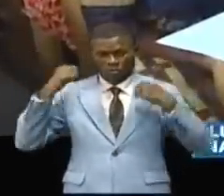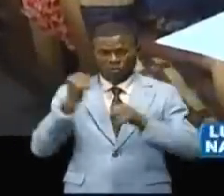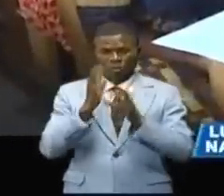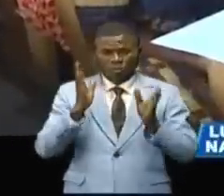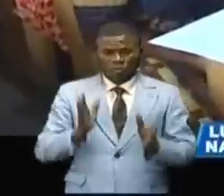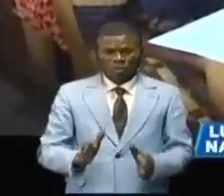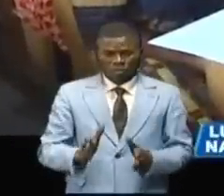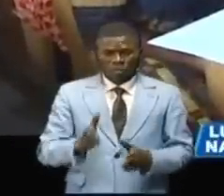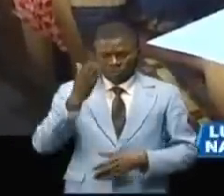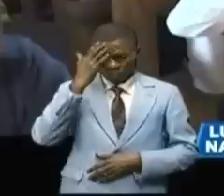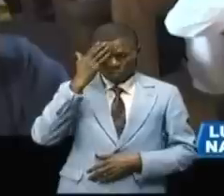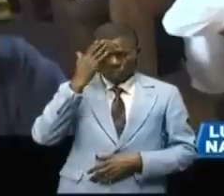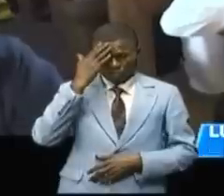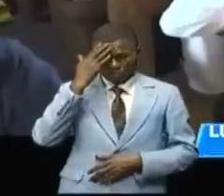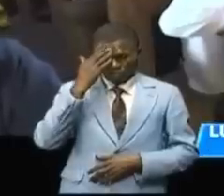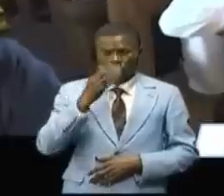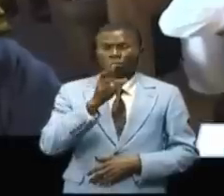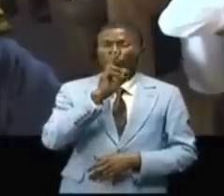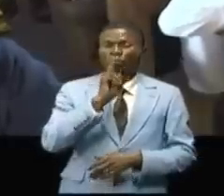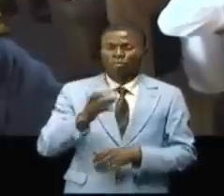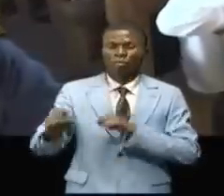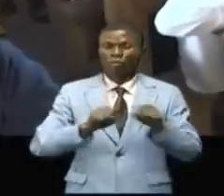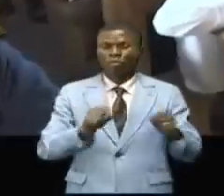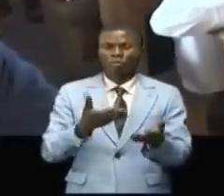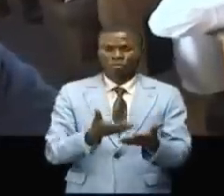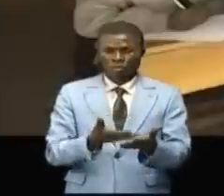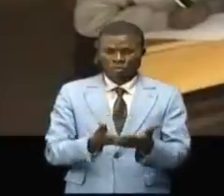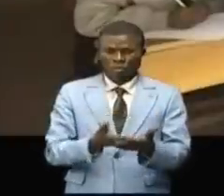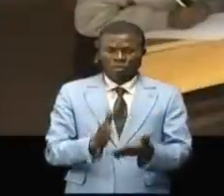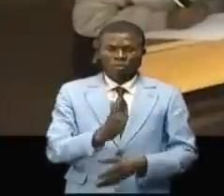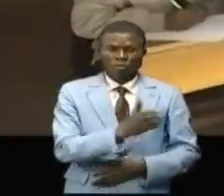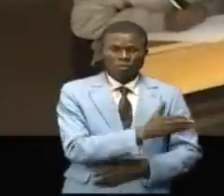se rendre compte de l'effectivité de ces épreuves.